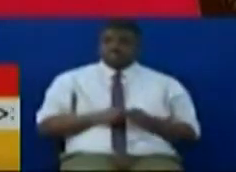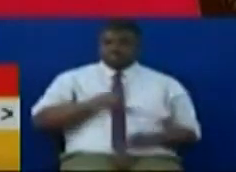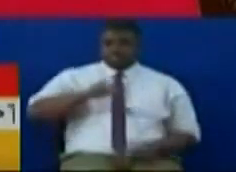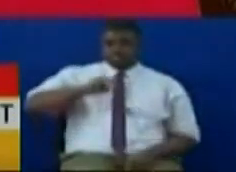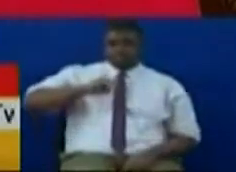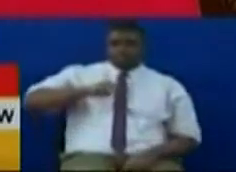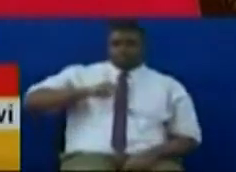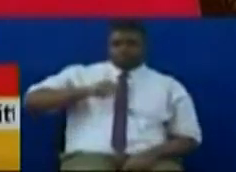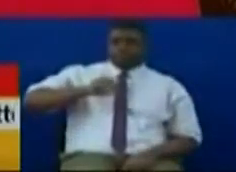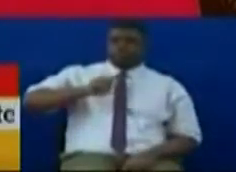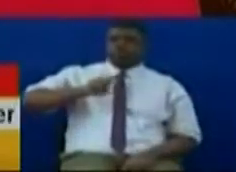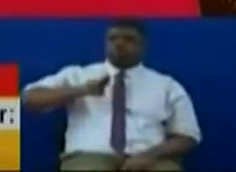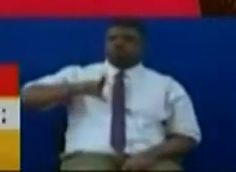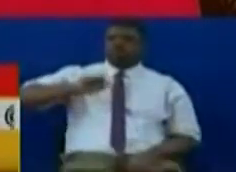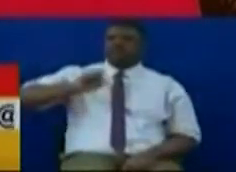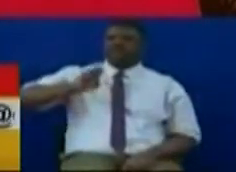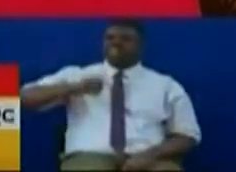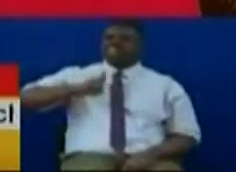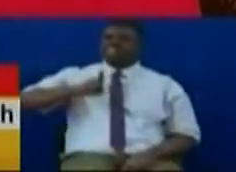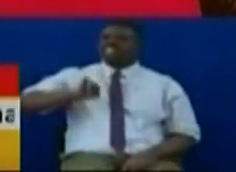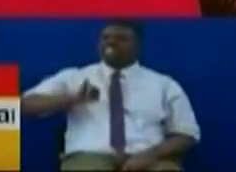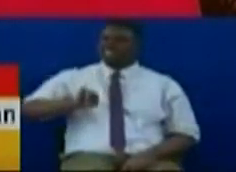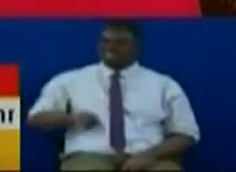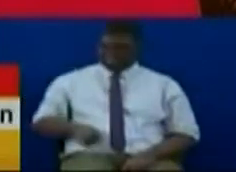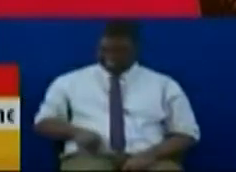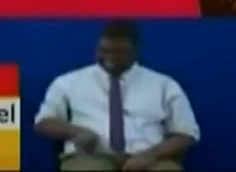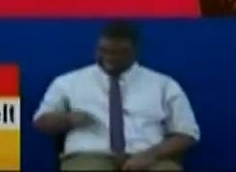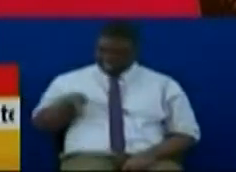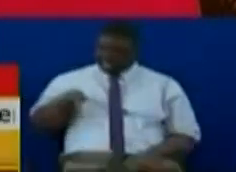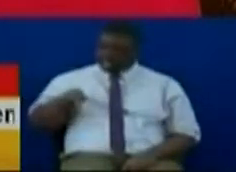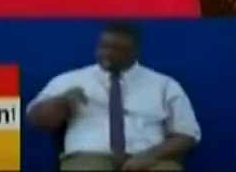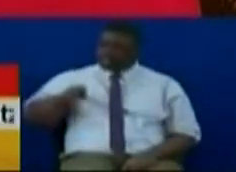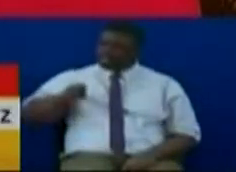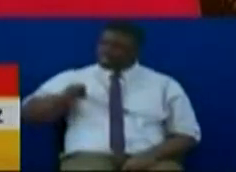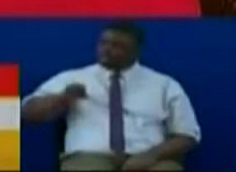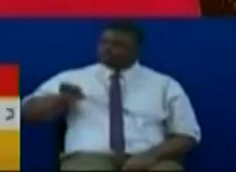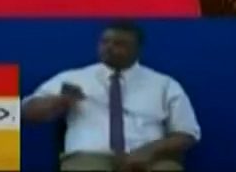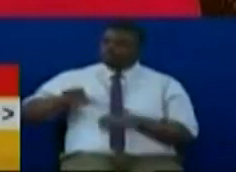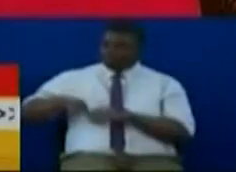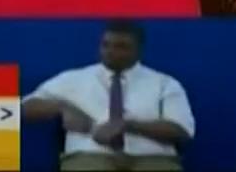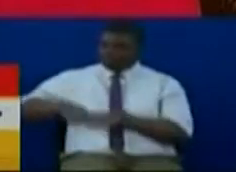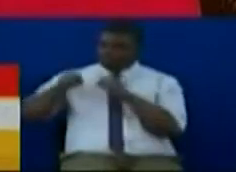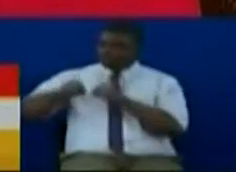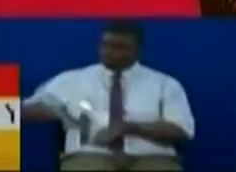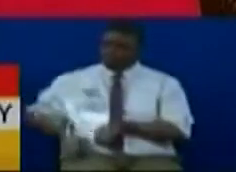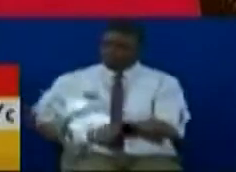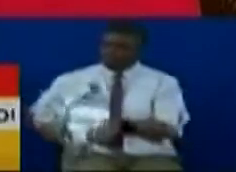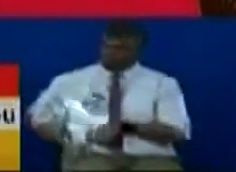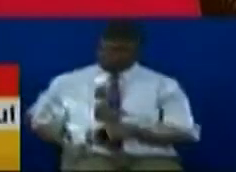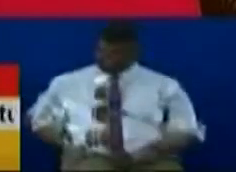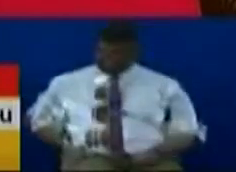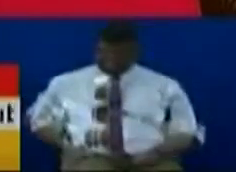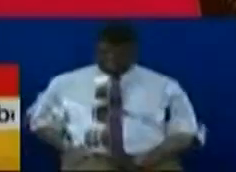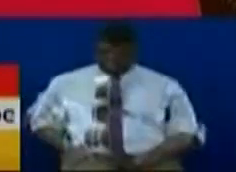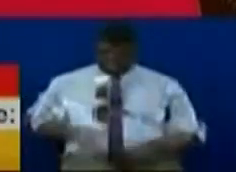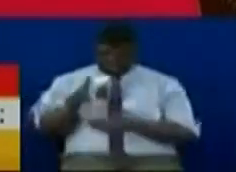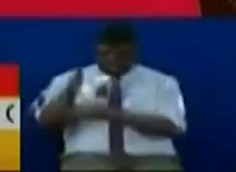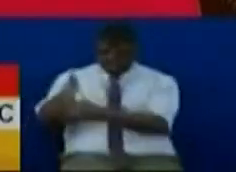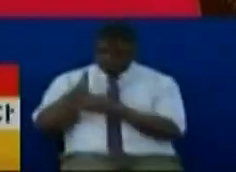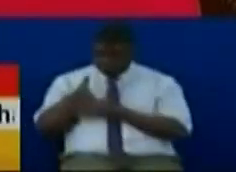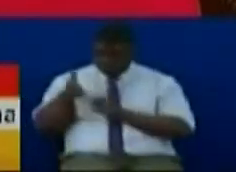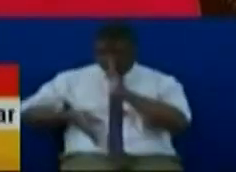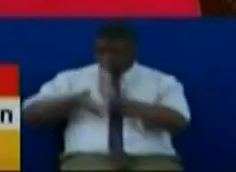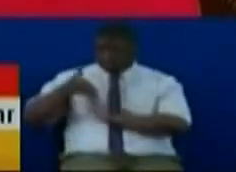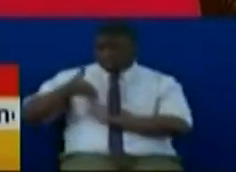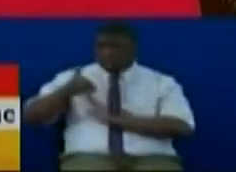Holding iliyokuwa inamilikiwa na shirika la NSSF. Mheshimiwa Speaker, msingi wa kuanzishwa kwa kampuni hii ilikuwa